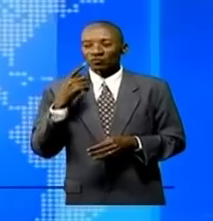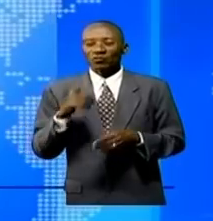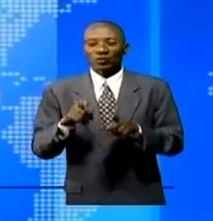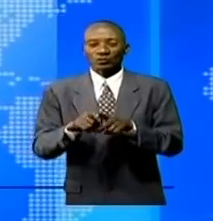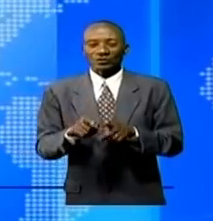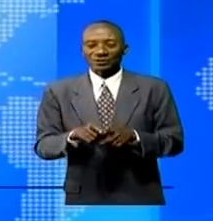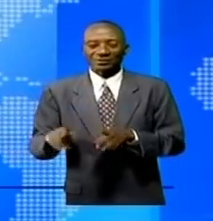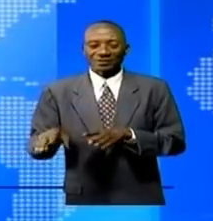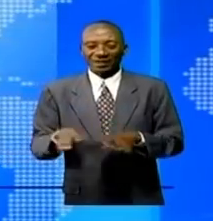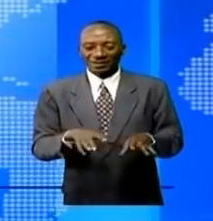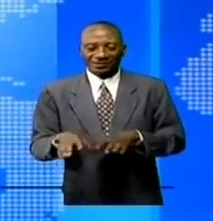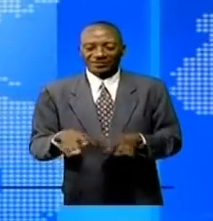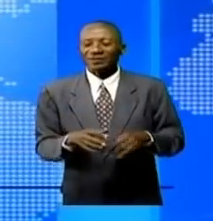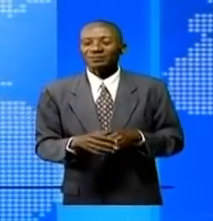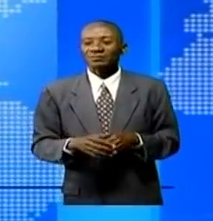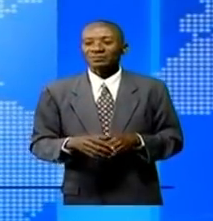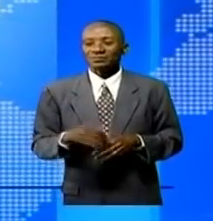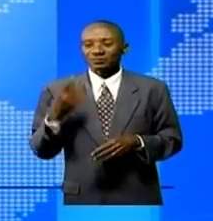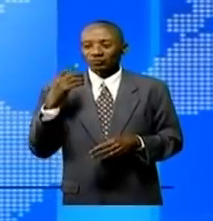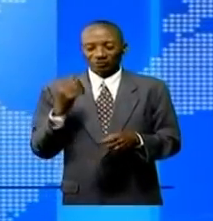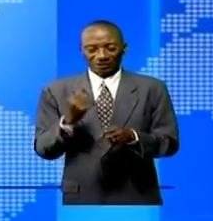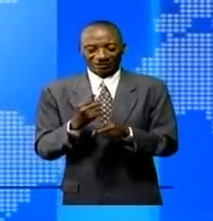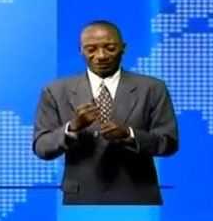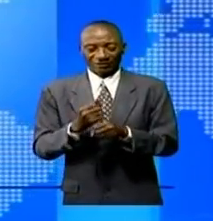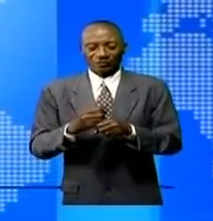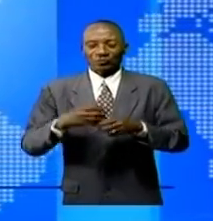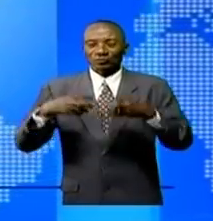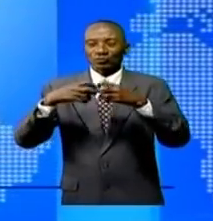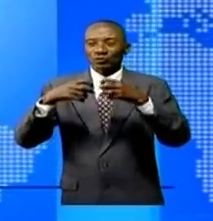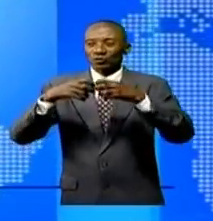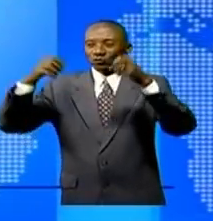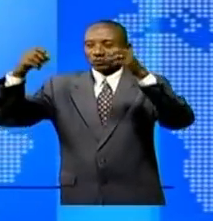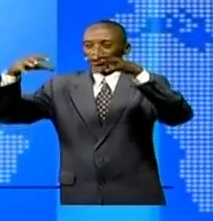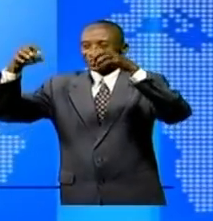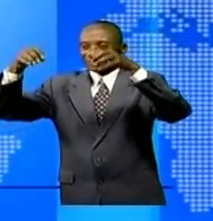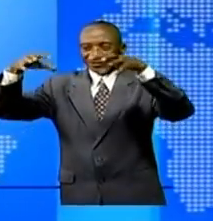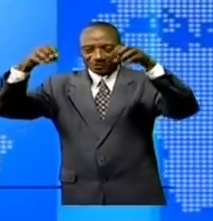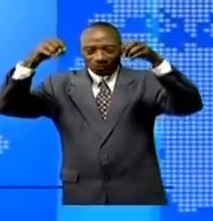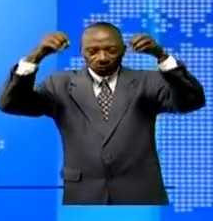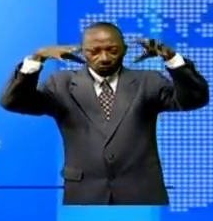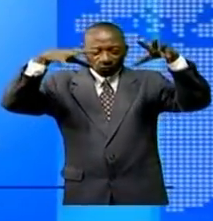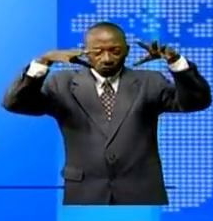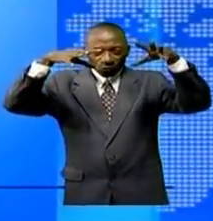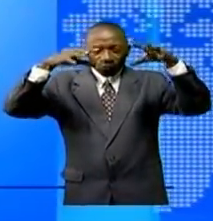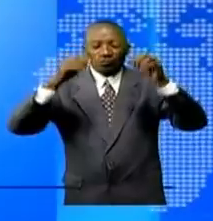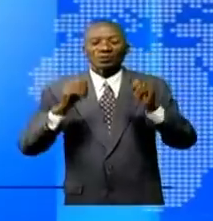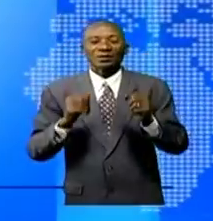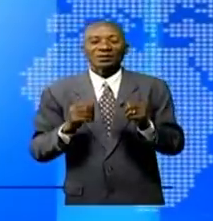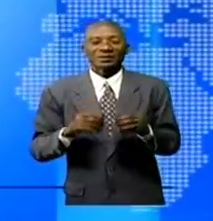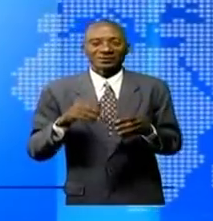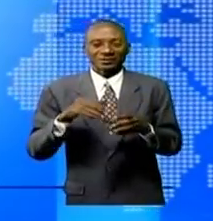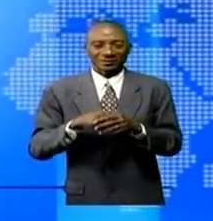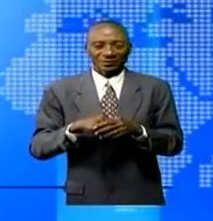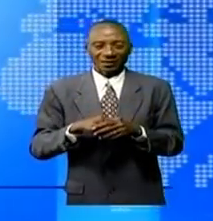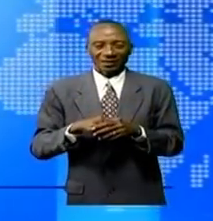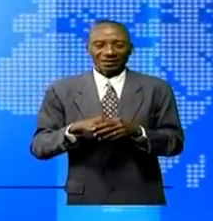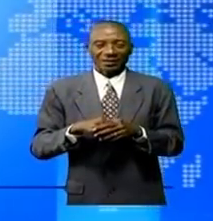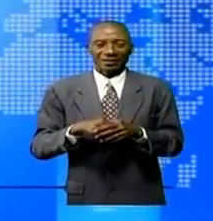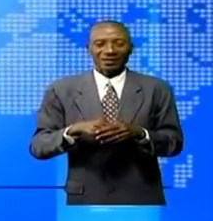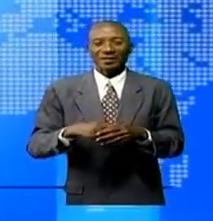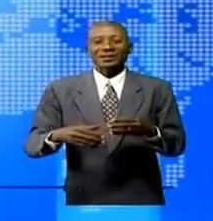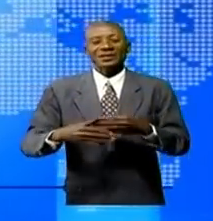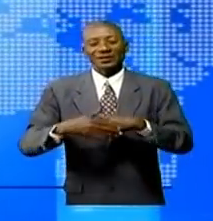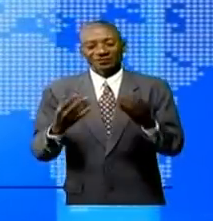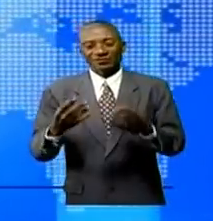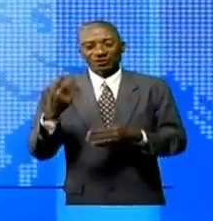lancement officiel des travaux d'électrification des agglomérations de Katogota et Luvungi en